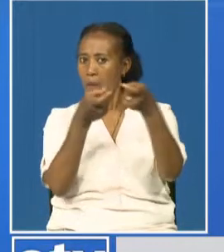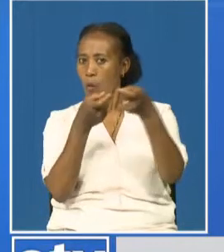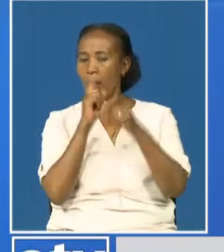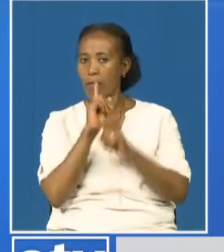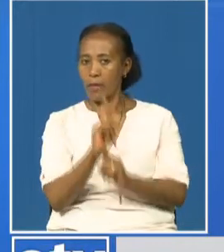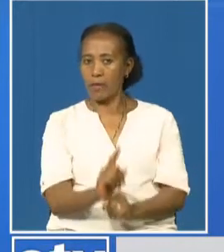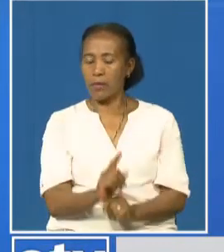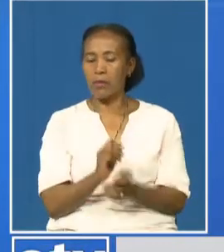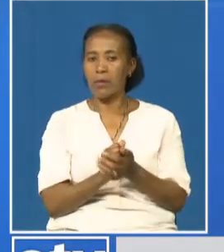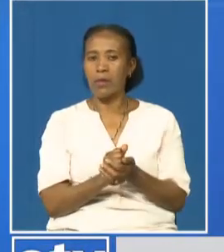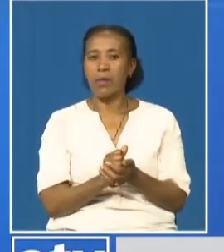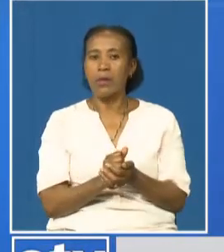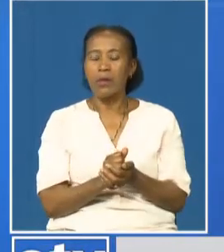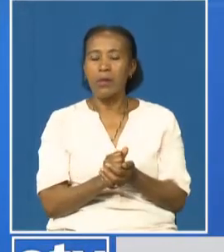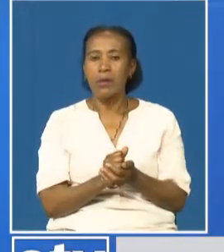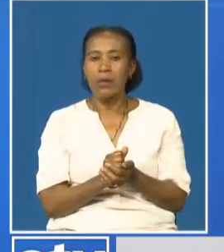የመቆጣጠር